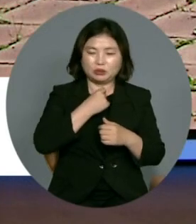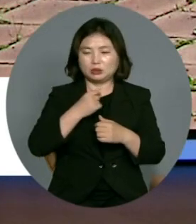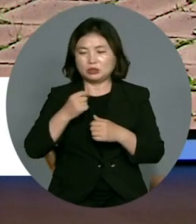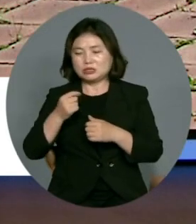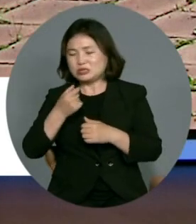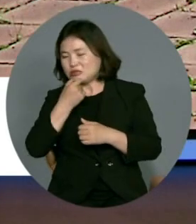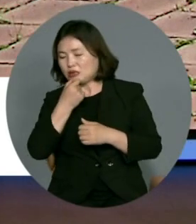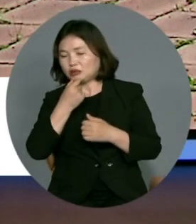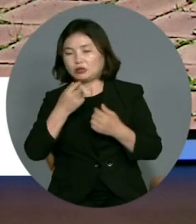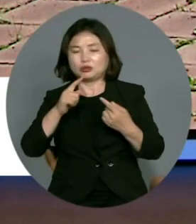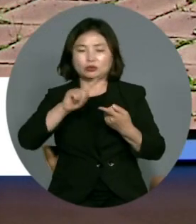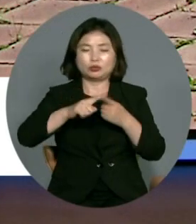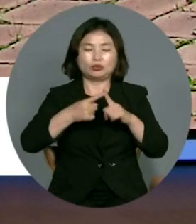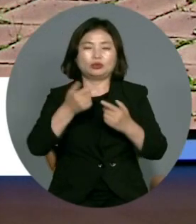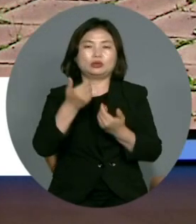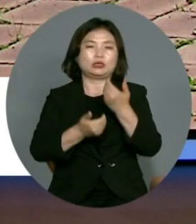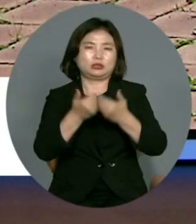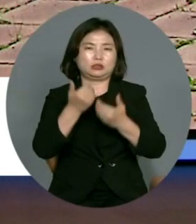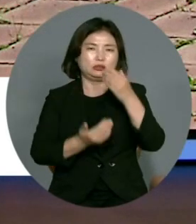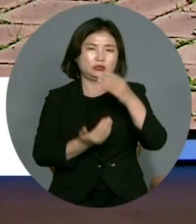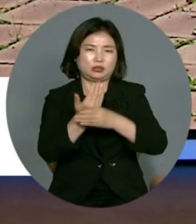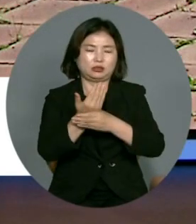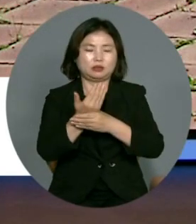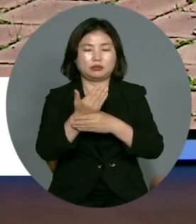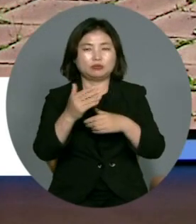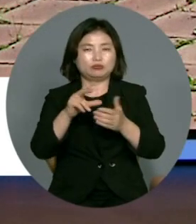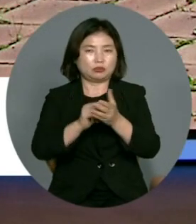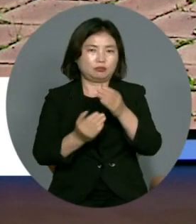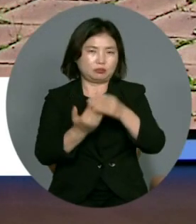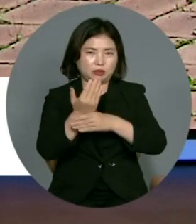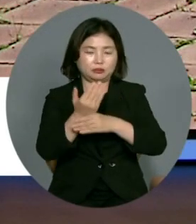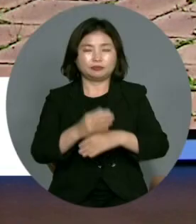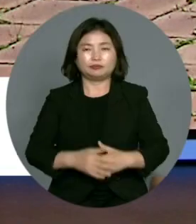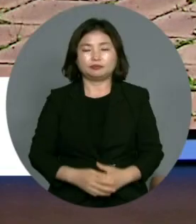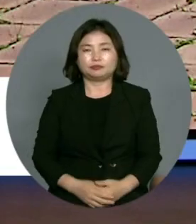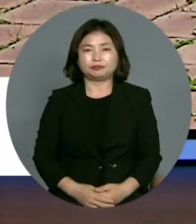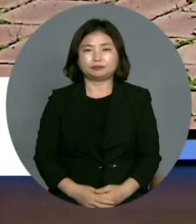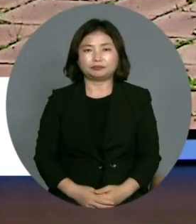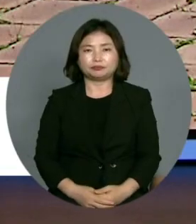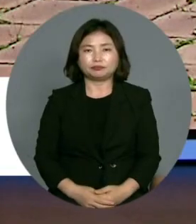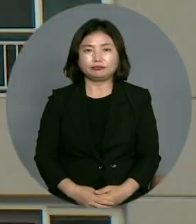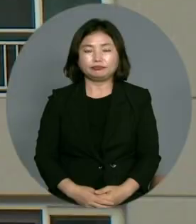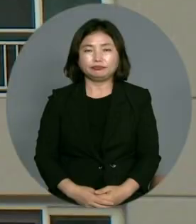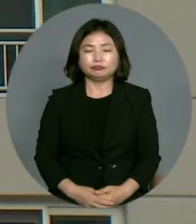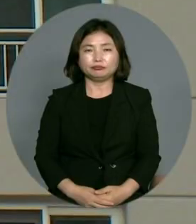입주민들 사이에 갈등이 커지면서 생긴 일입니다. 손은민 기자입니다.